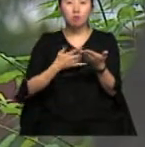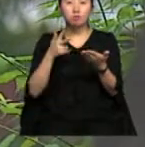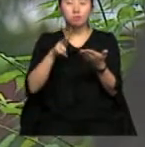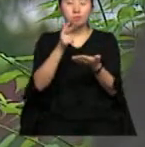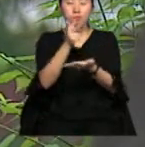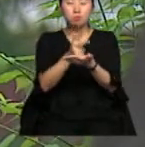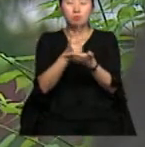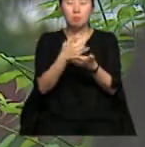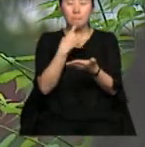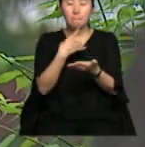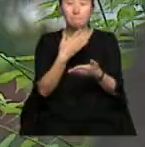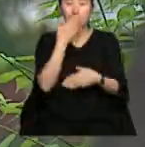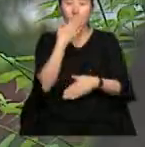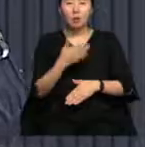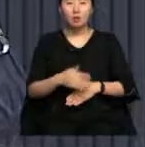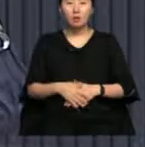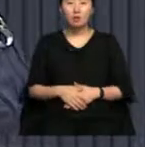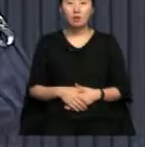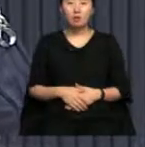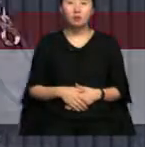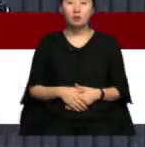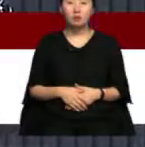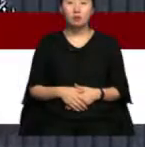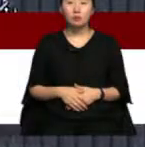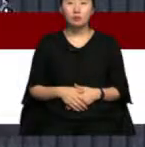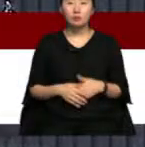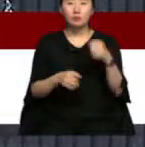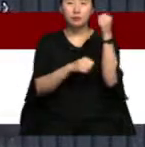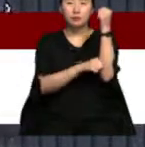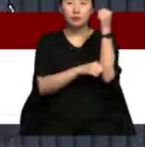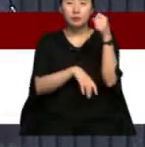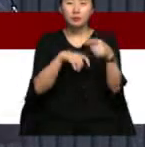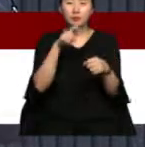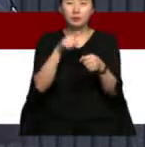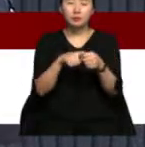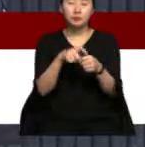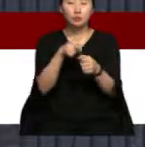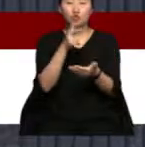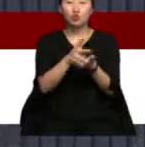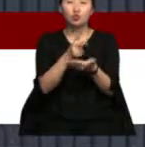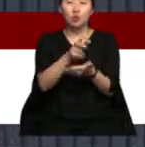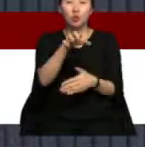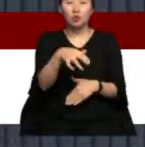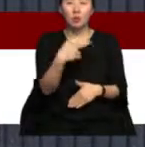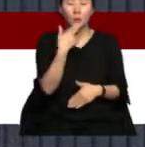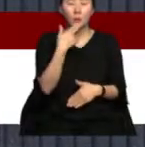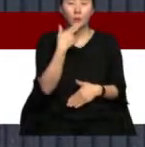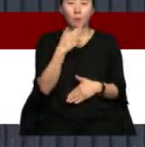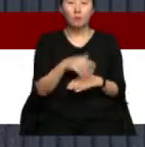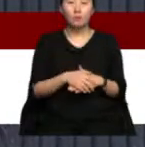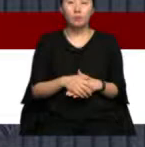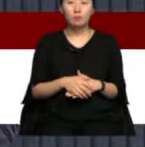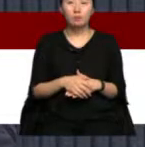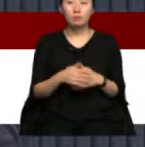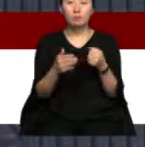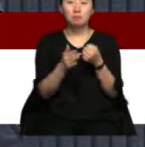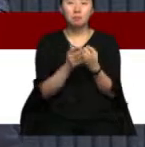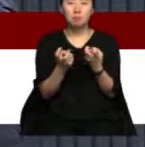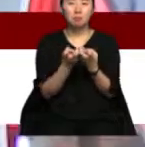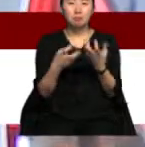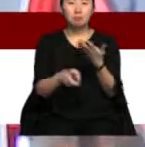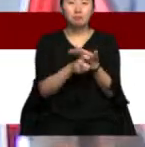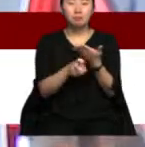세울 수밖에 없다고 하소연합니다. 기본적으로 없어요, 주차는. 제 자리가 낮은 차를 없는 걸 제가 아니까 일단 내는